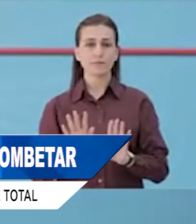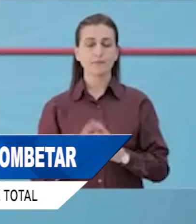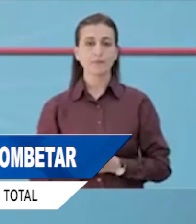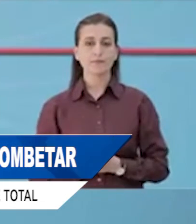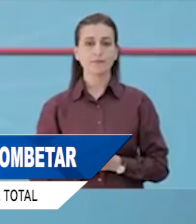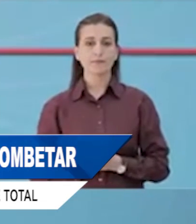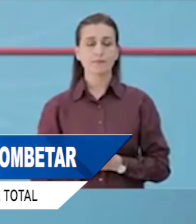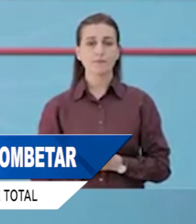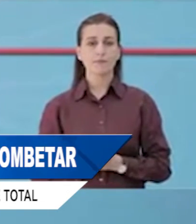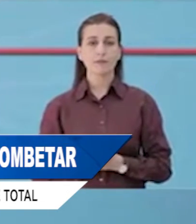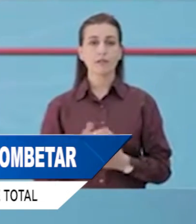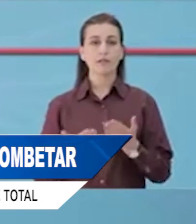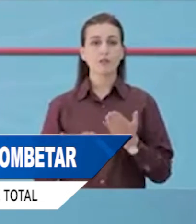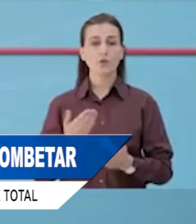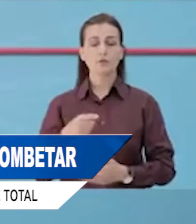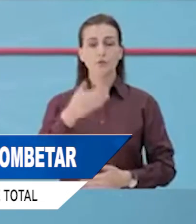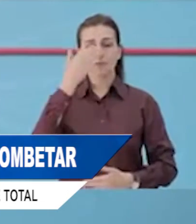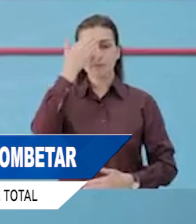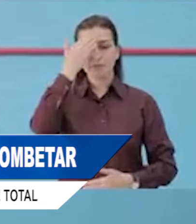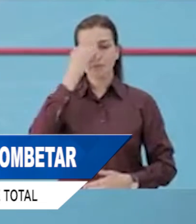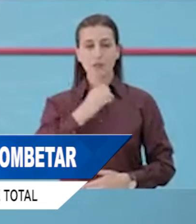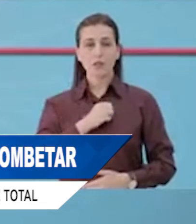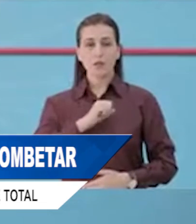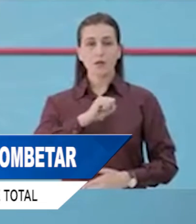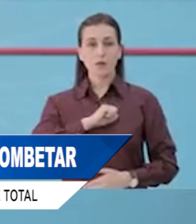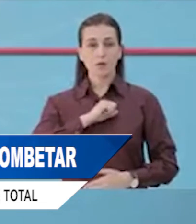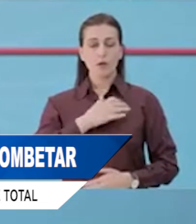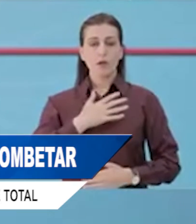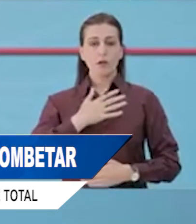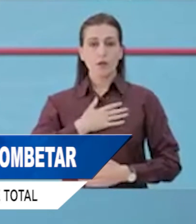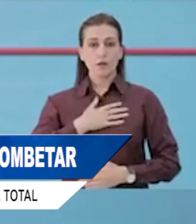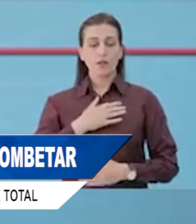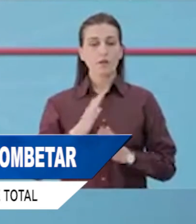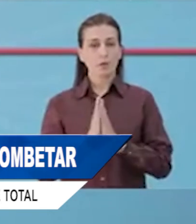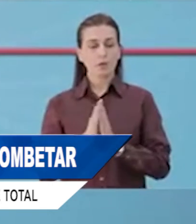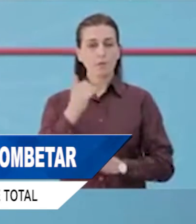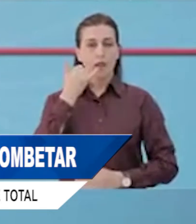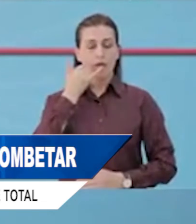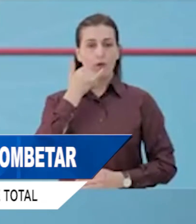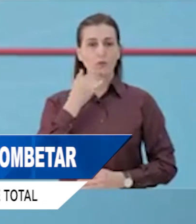arsye. Nëse keni shenja të smundjes COVID-19, lutemi të